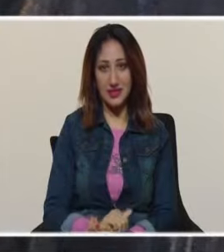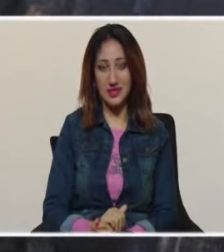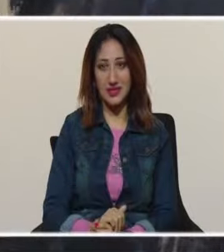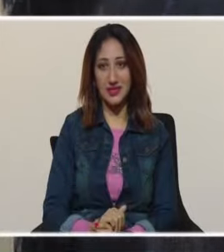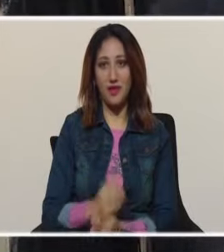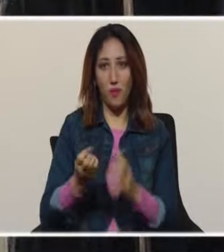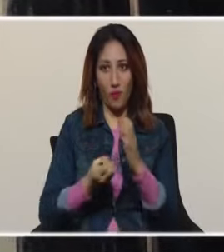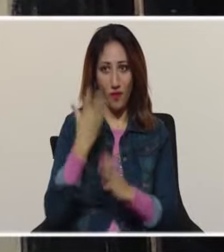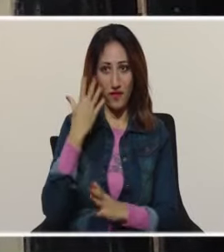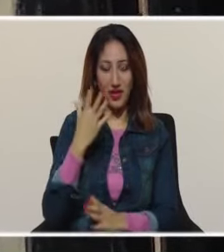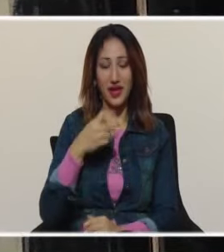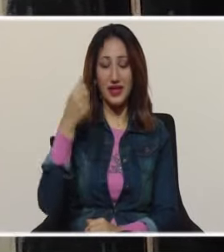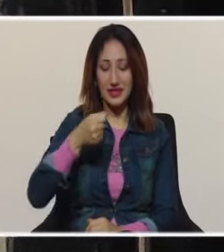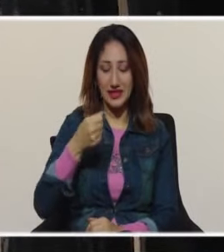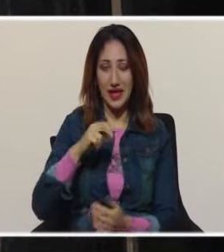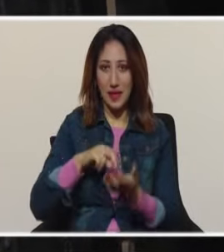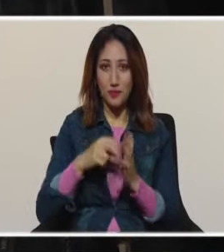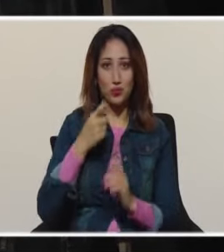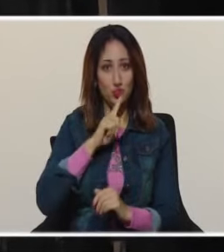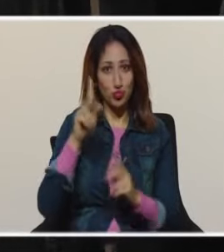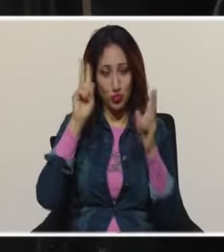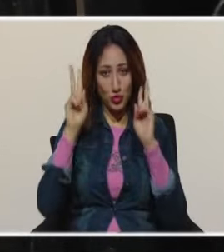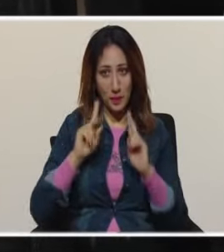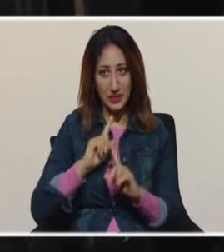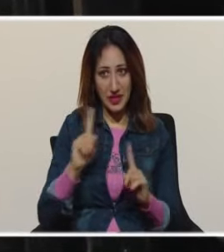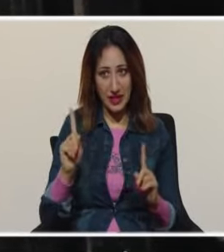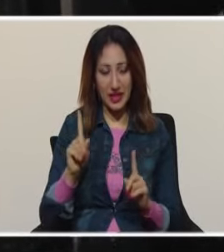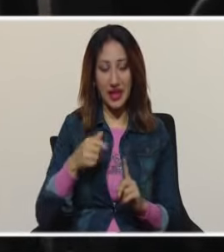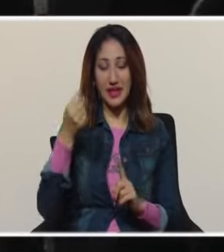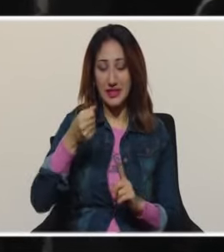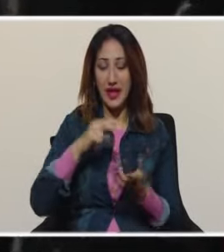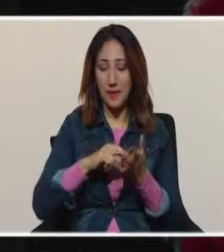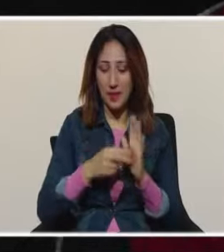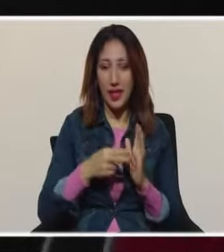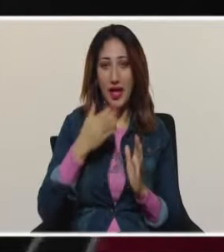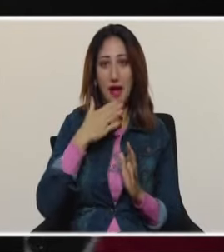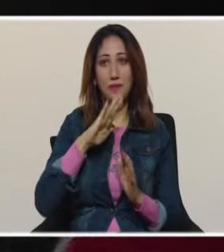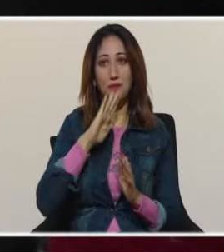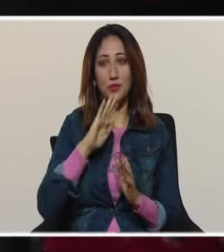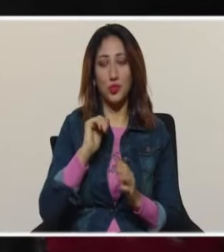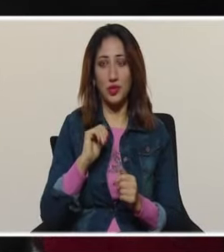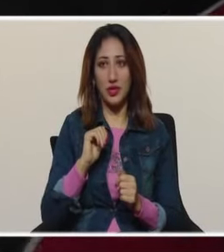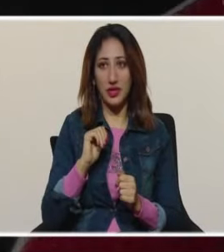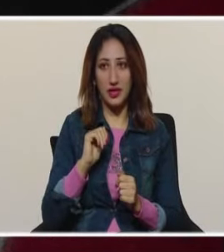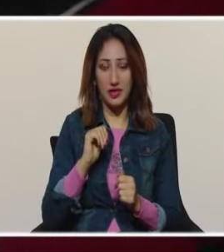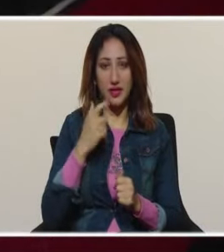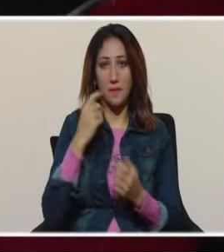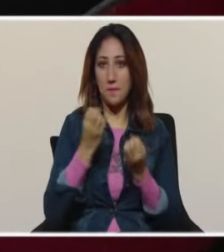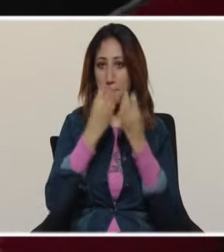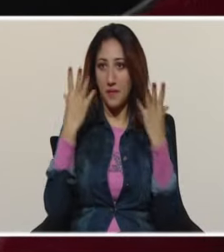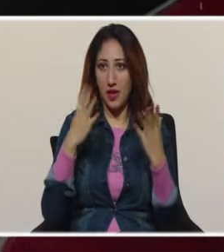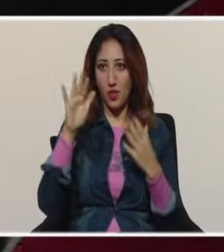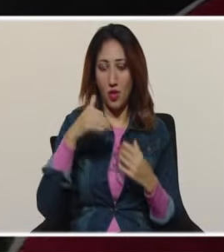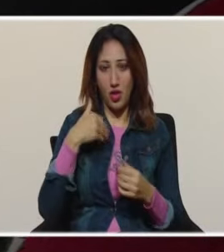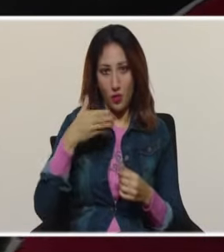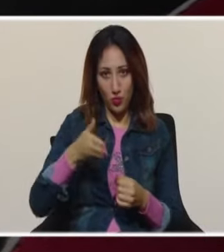متفاجئة. لا والله مش مصدقة والله. ايه الاخبار؟ الحمد لله نورت وتشرفت. الله يخليك. ممكن